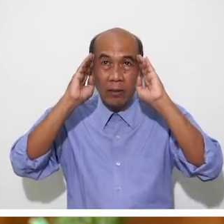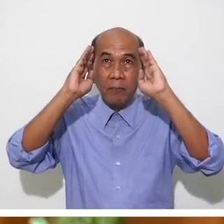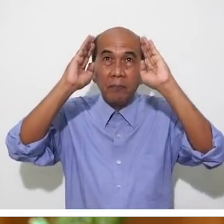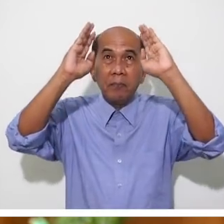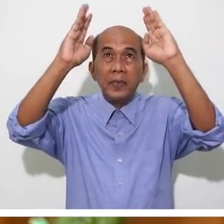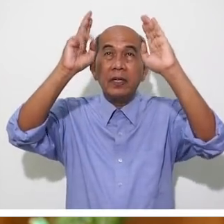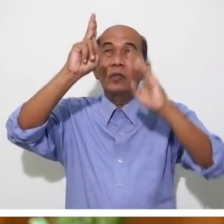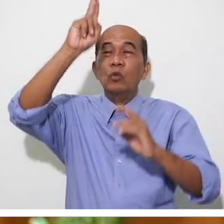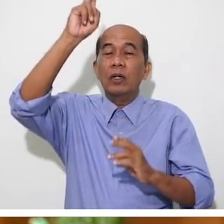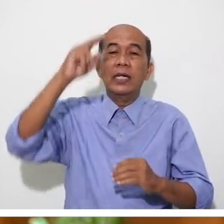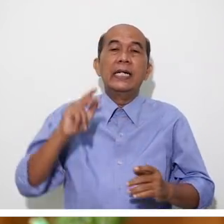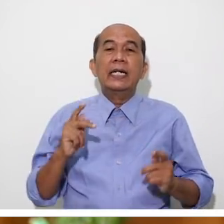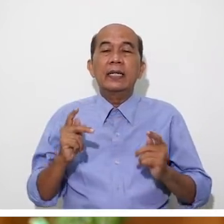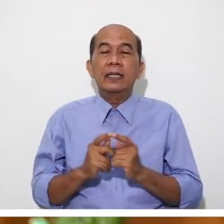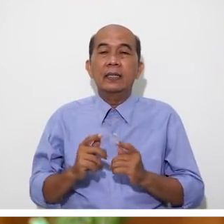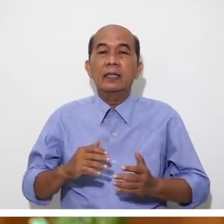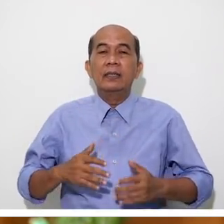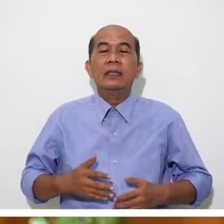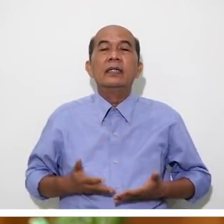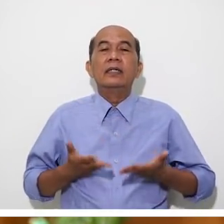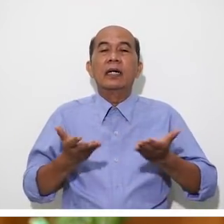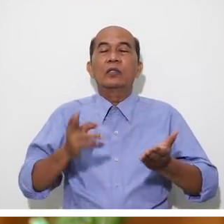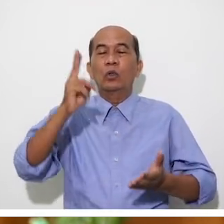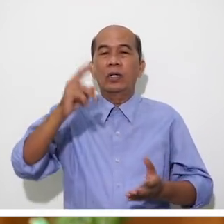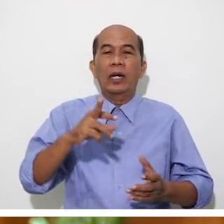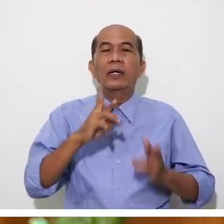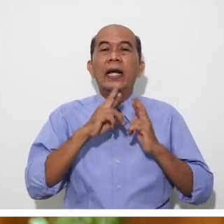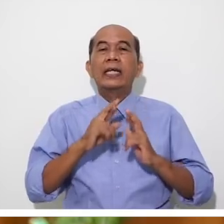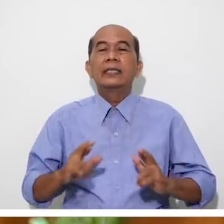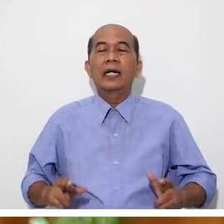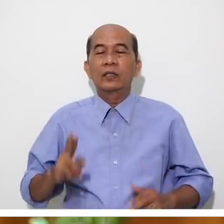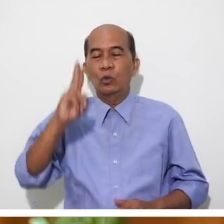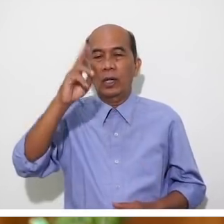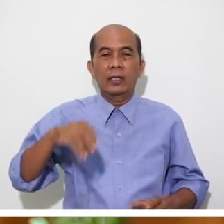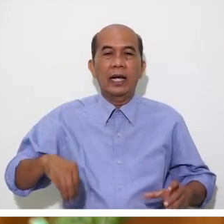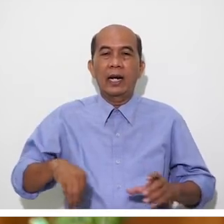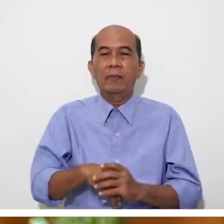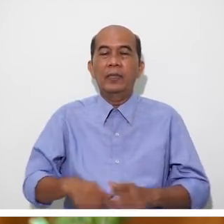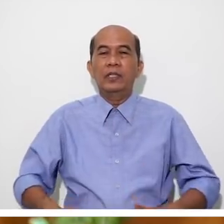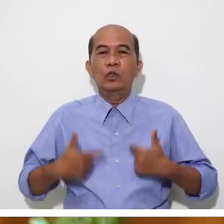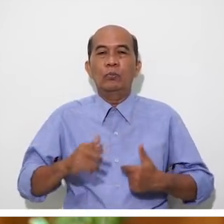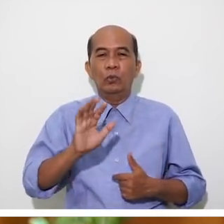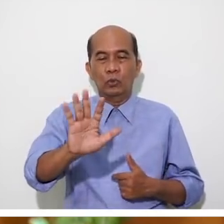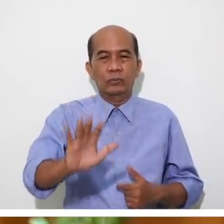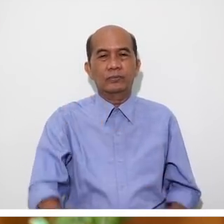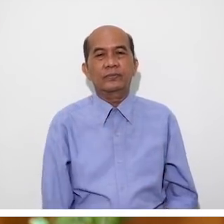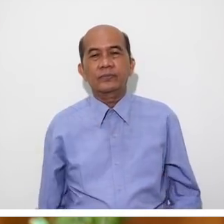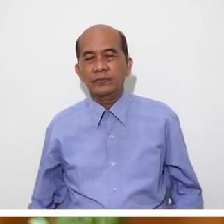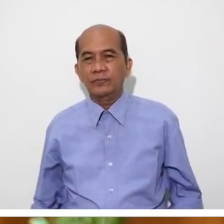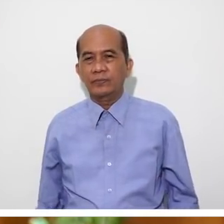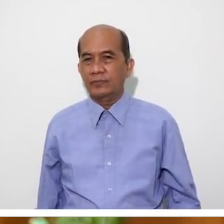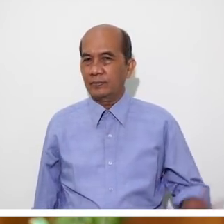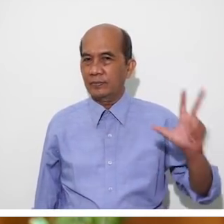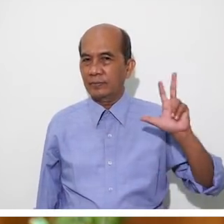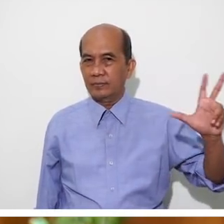pada kehendak Tuhan, pada rancangan Tuhan dalam hidupmu. Saudara, yang